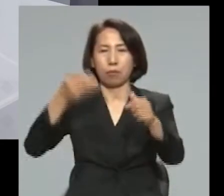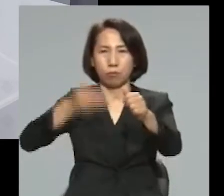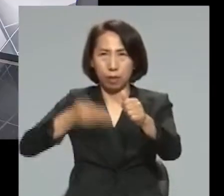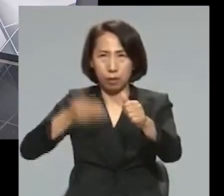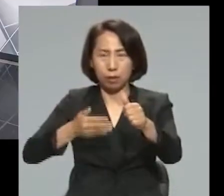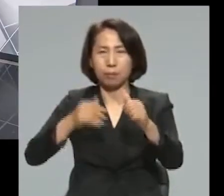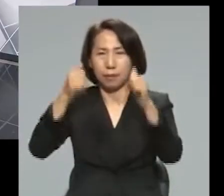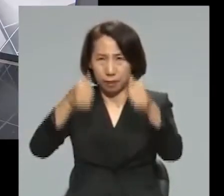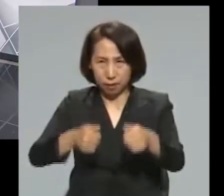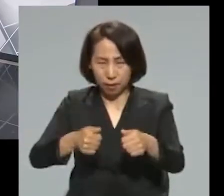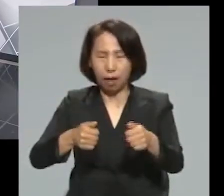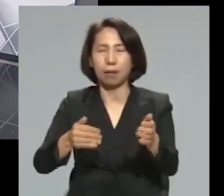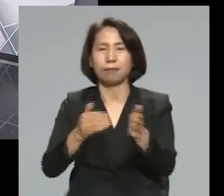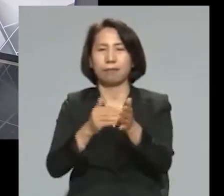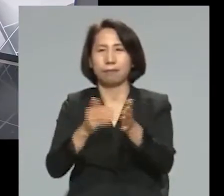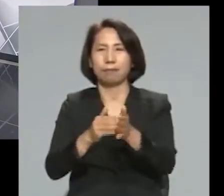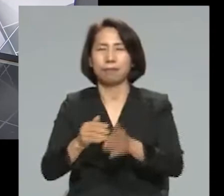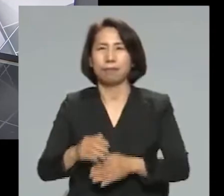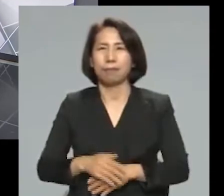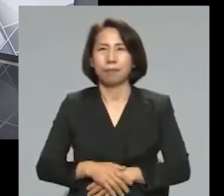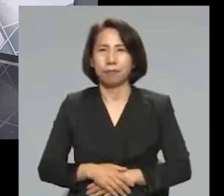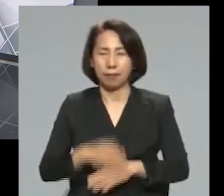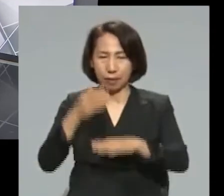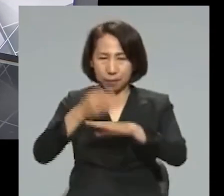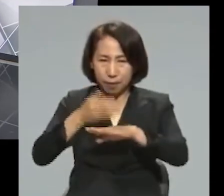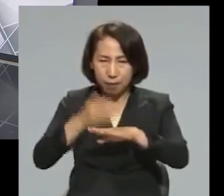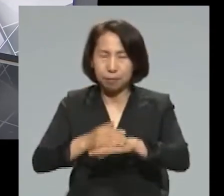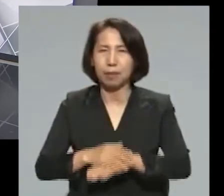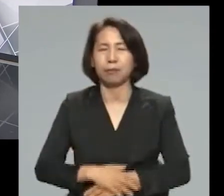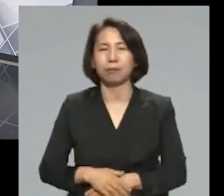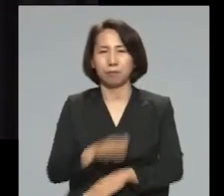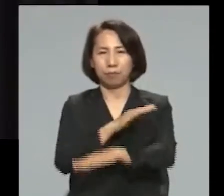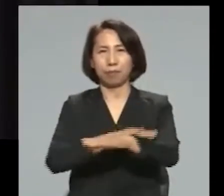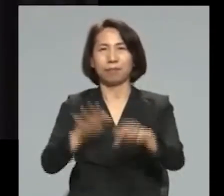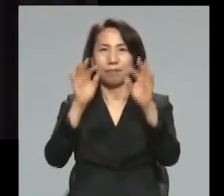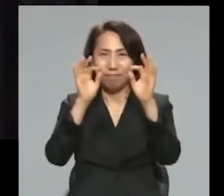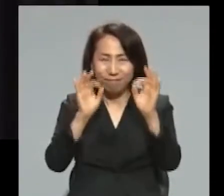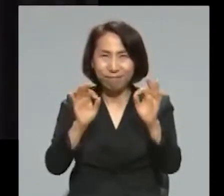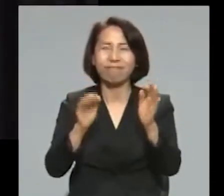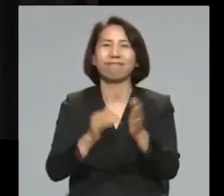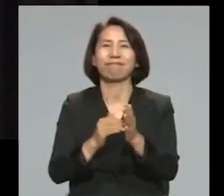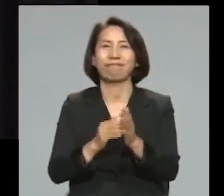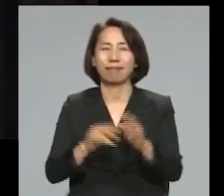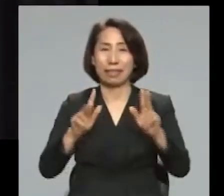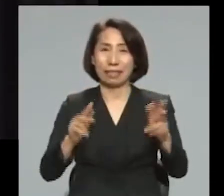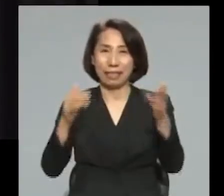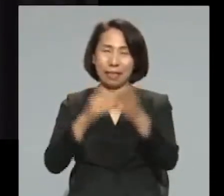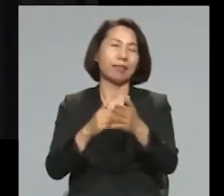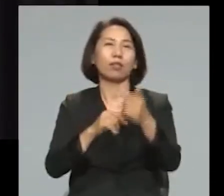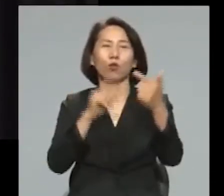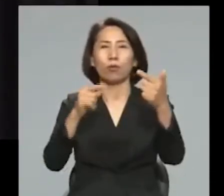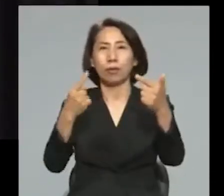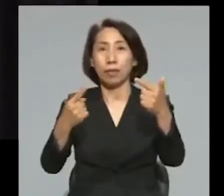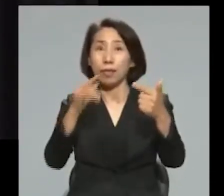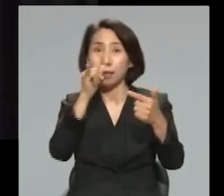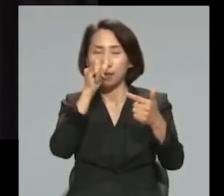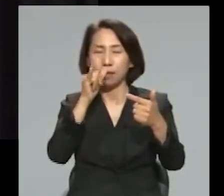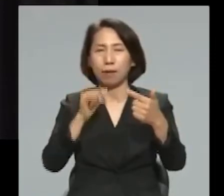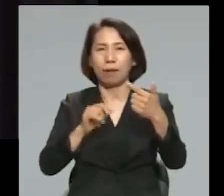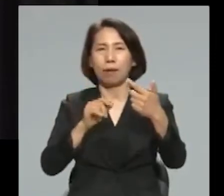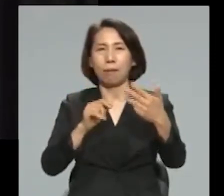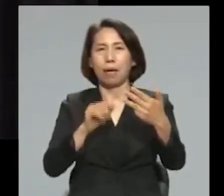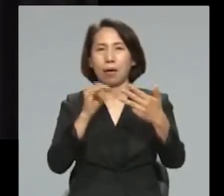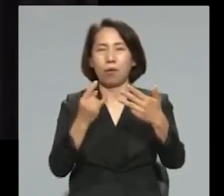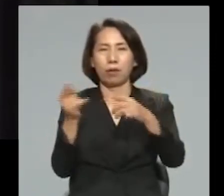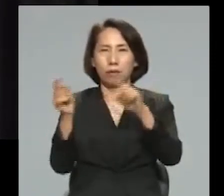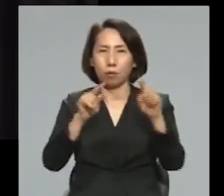부탁드리면서 인사에 가름합니다. 네. 감사합니다. 네, 잘 들었습니다. 지금까지 6월 1일에 실시되는 제8회